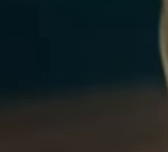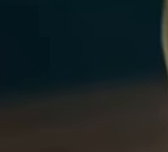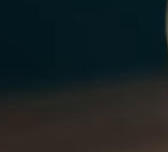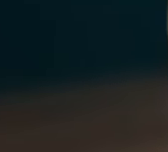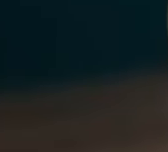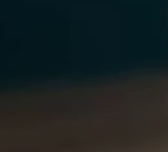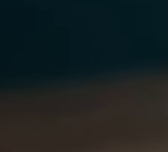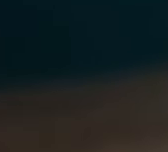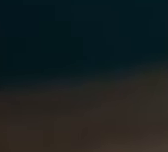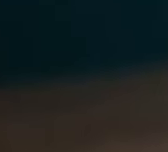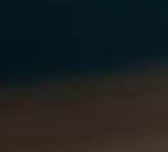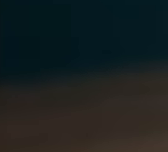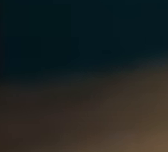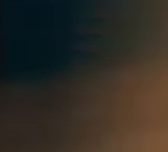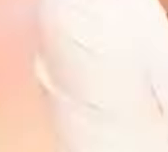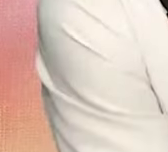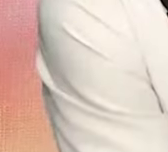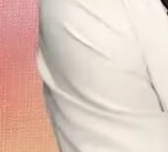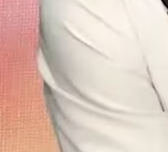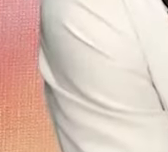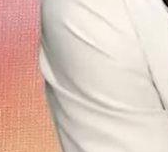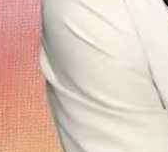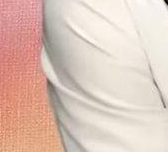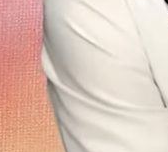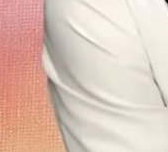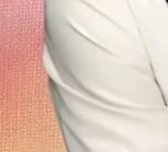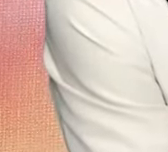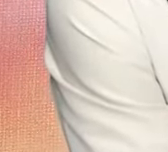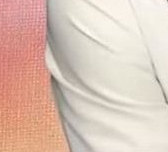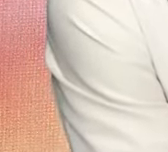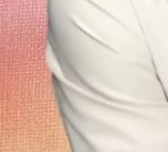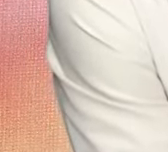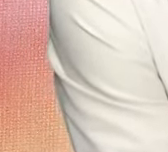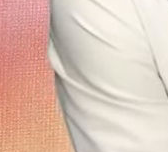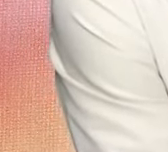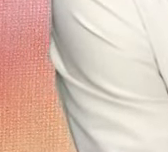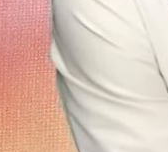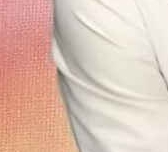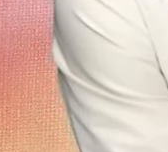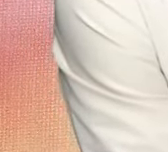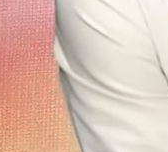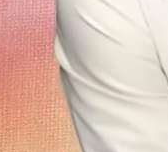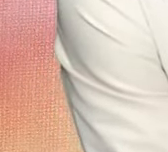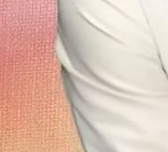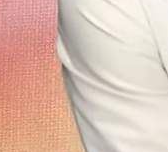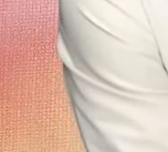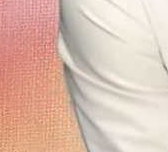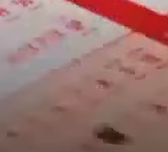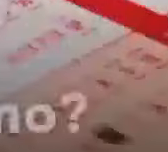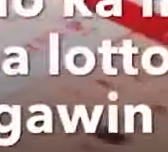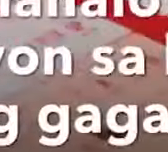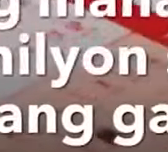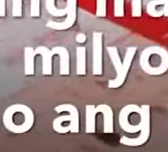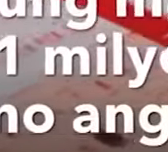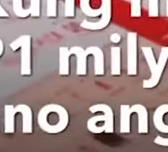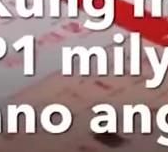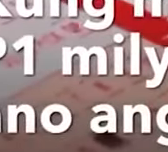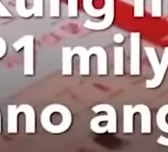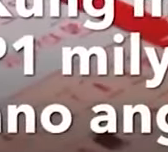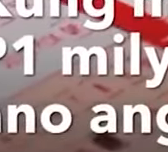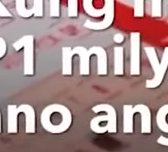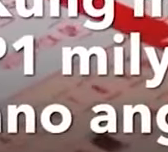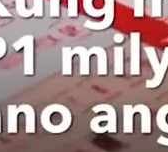kwento. Perfect dose na kilig for the day. She and her perfect husband. Starting November 20 on GMA.